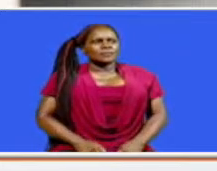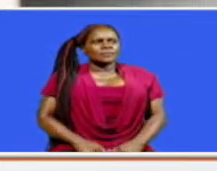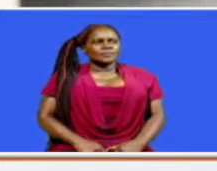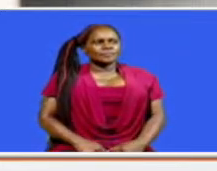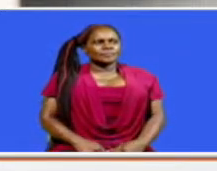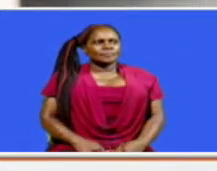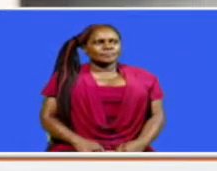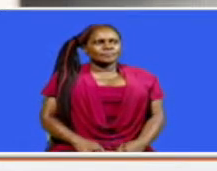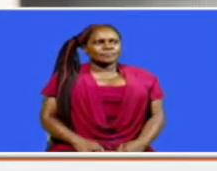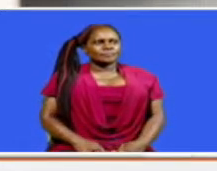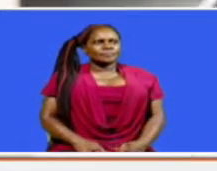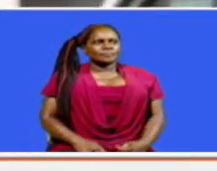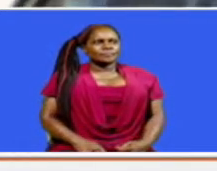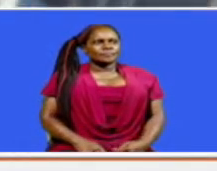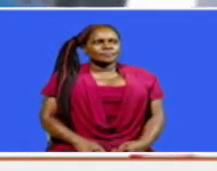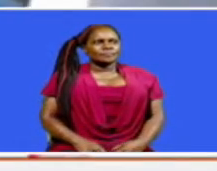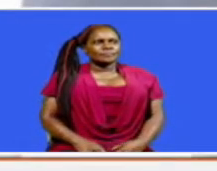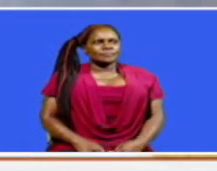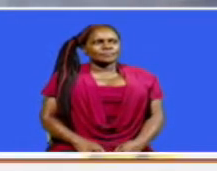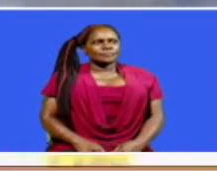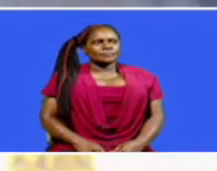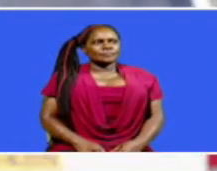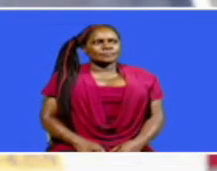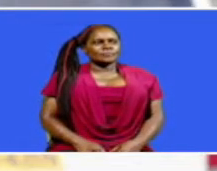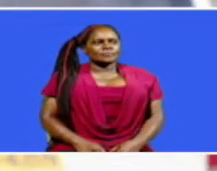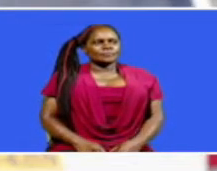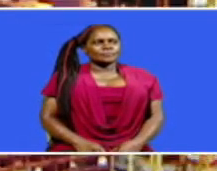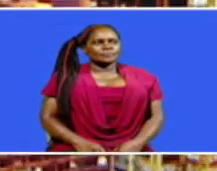KTN News eneo la wote kaunti ya Makueni.